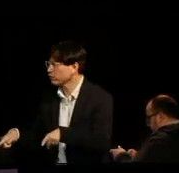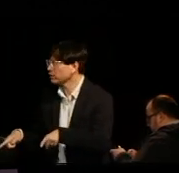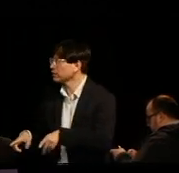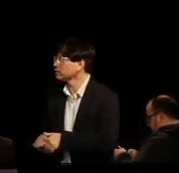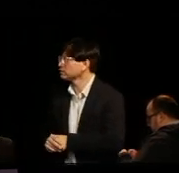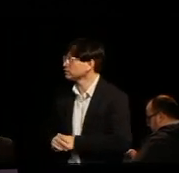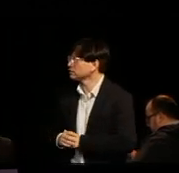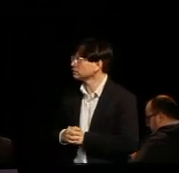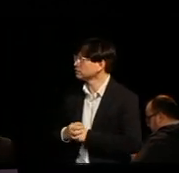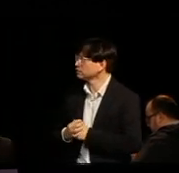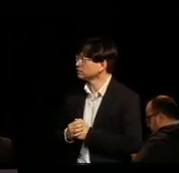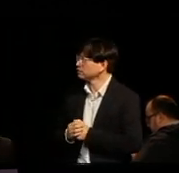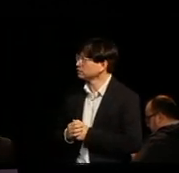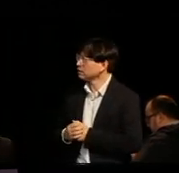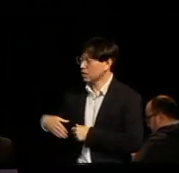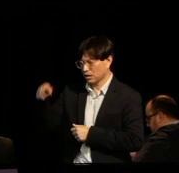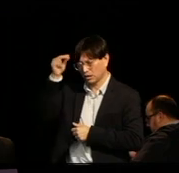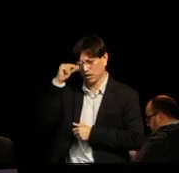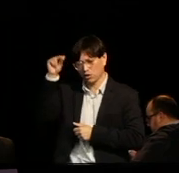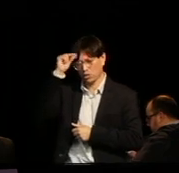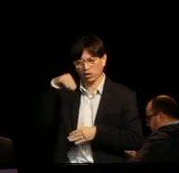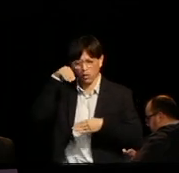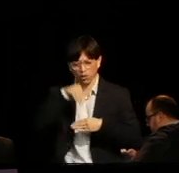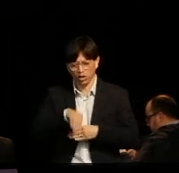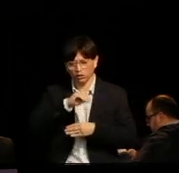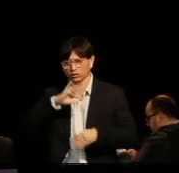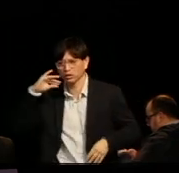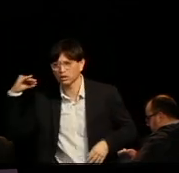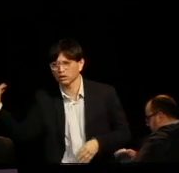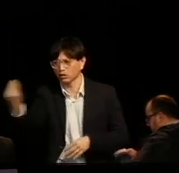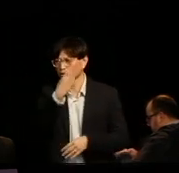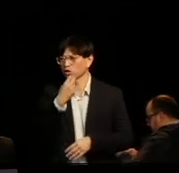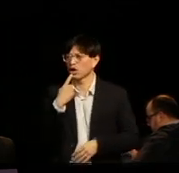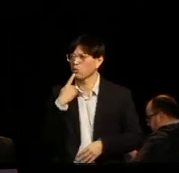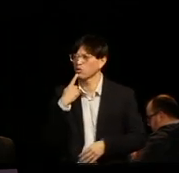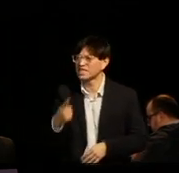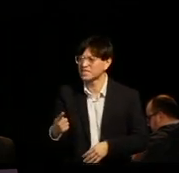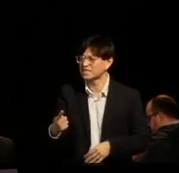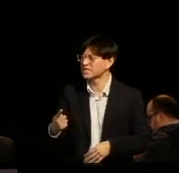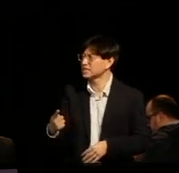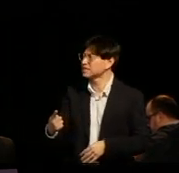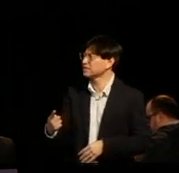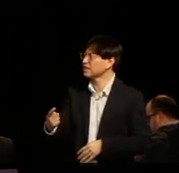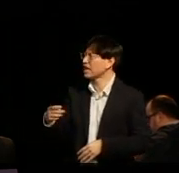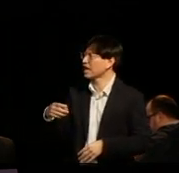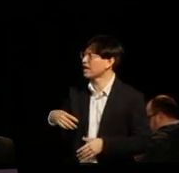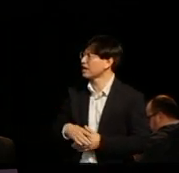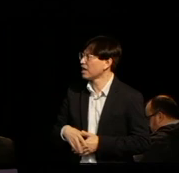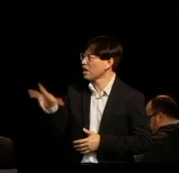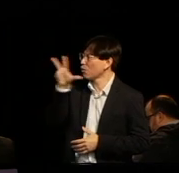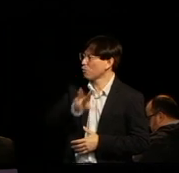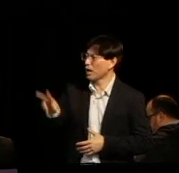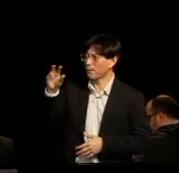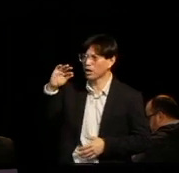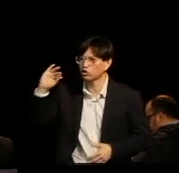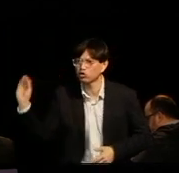responsabilità quindi Ricordiamoci l'inclusione di tutti o come dice il papa come ha detto molto bene il papa di tutti